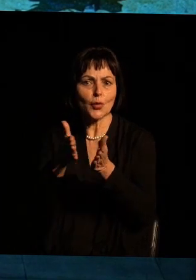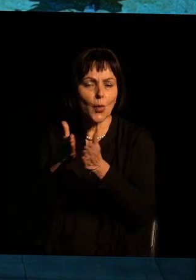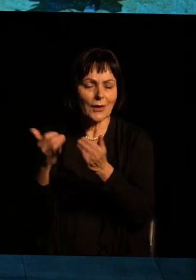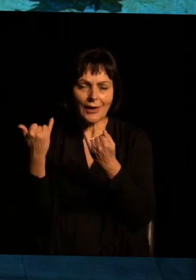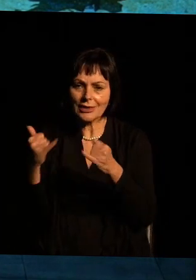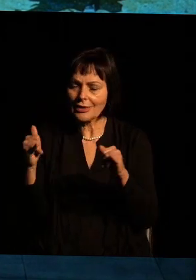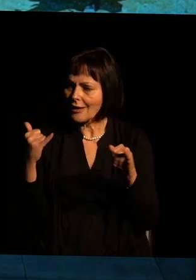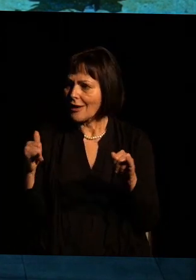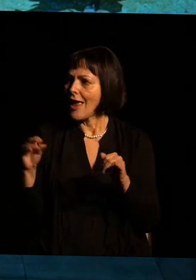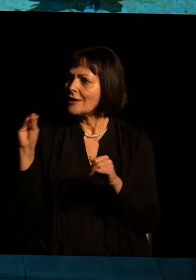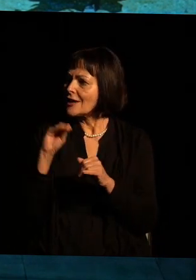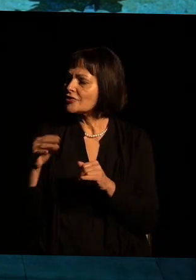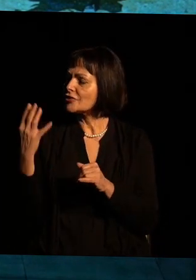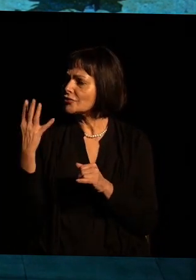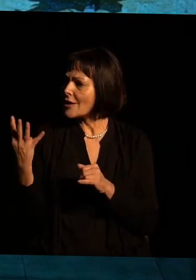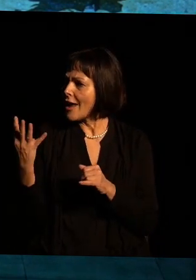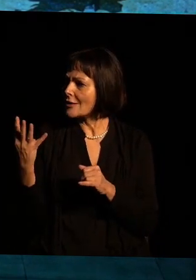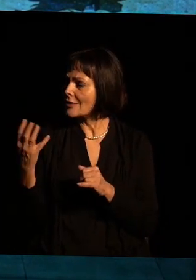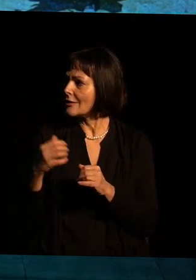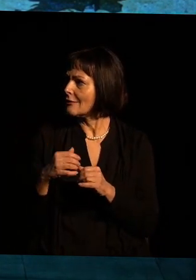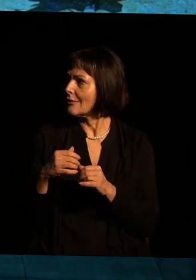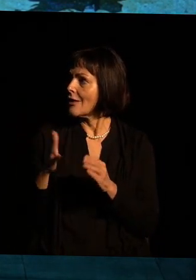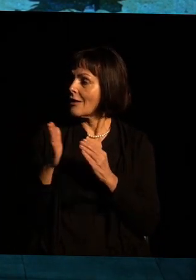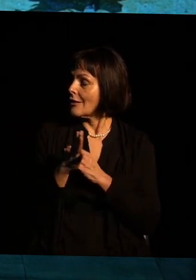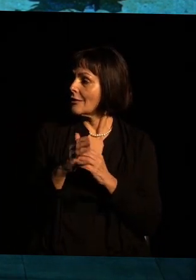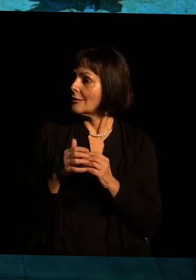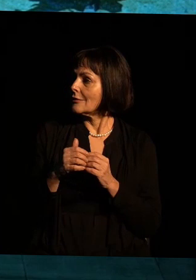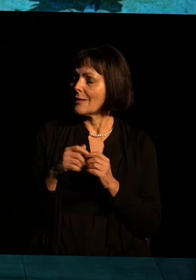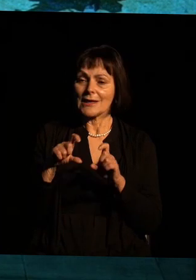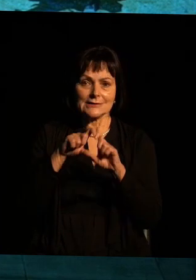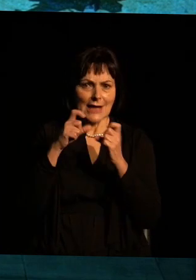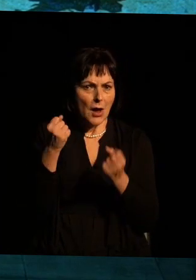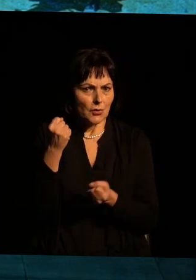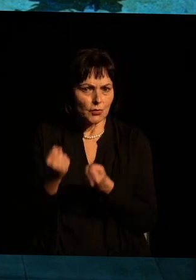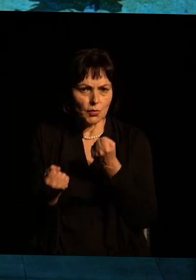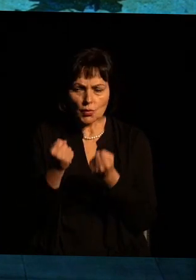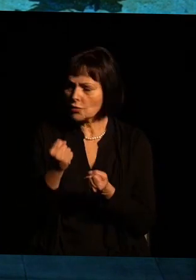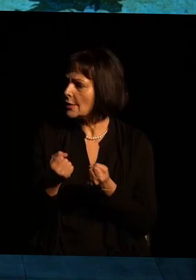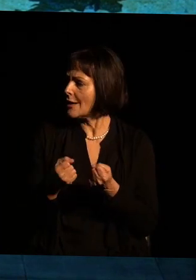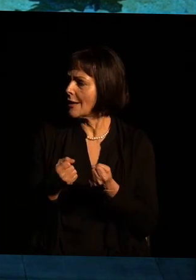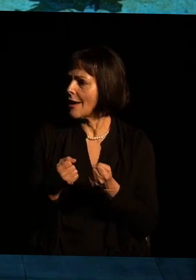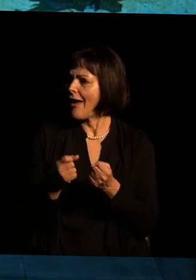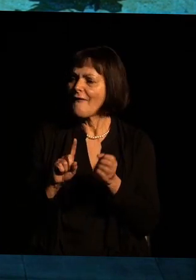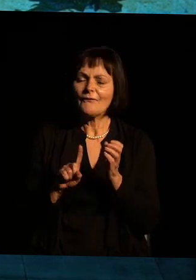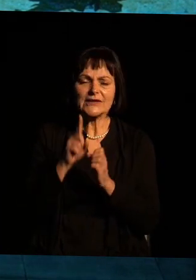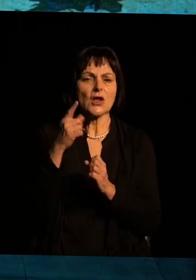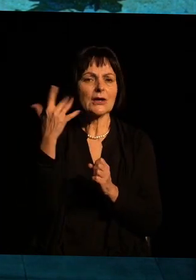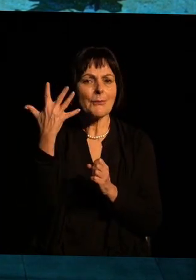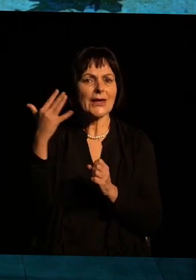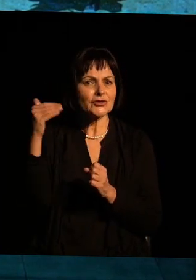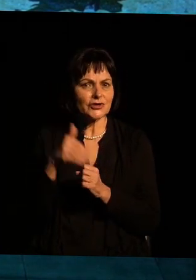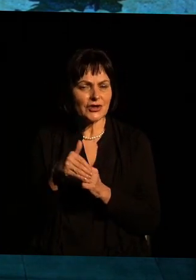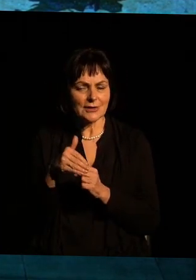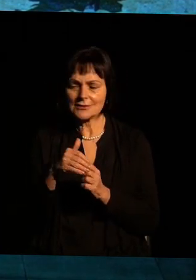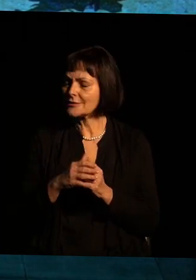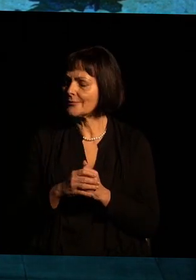czyli jeszcze 4 poza tą piramidą, na całkiem trudne te wysokie